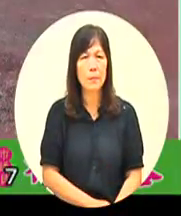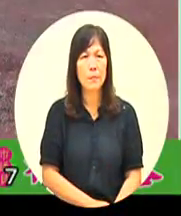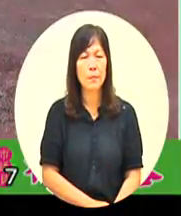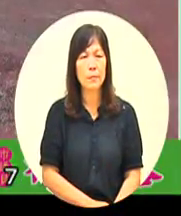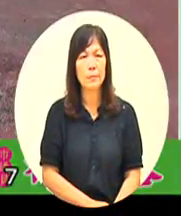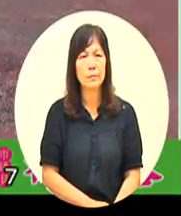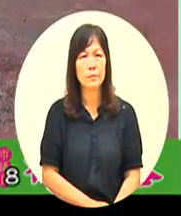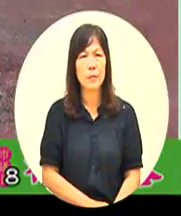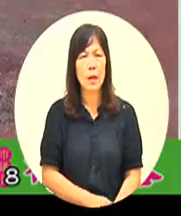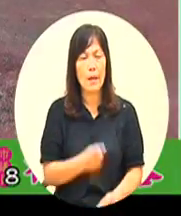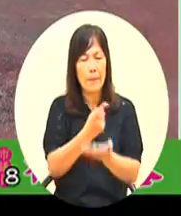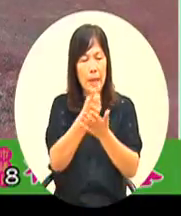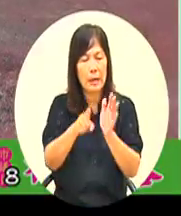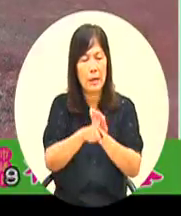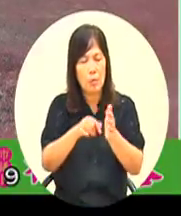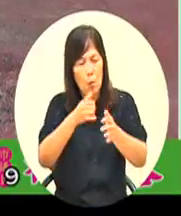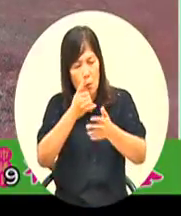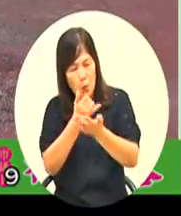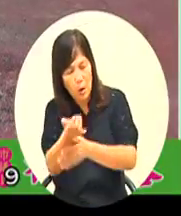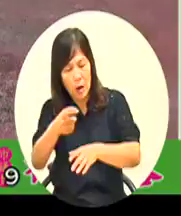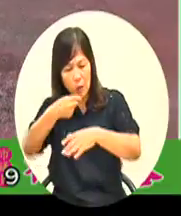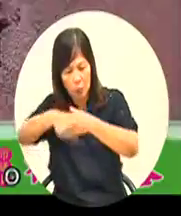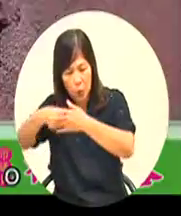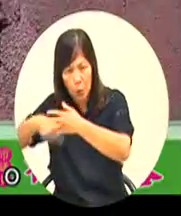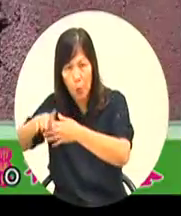都真的切到全胸呢？